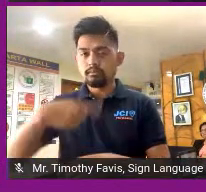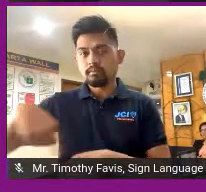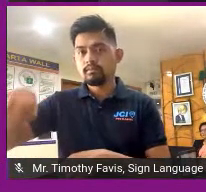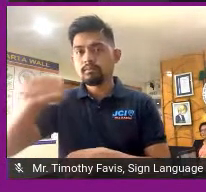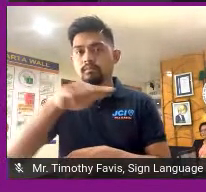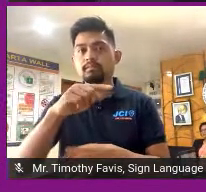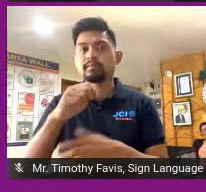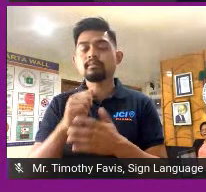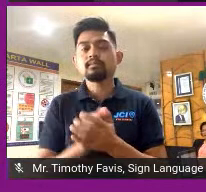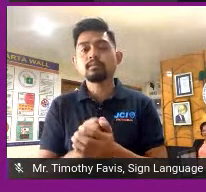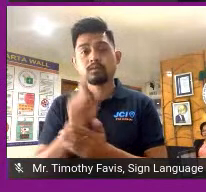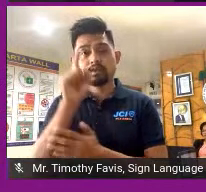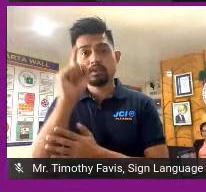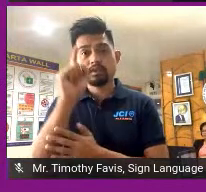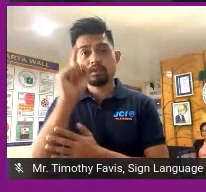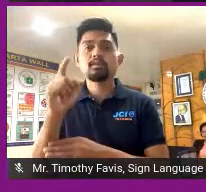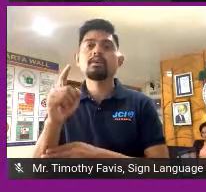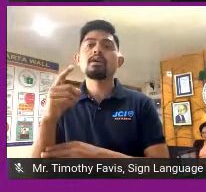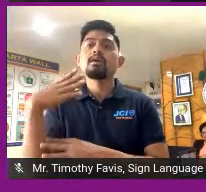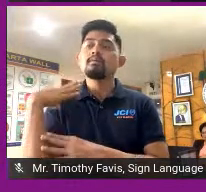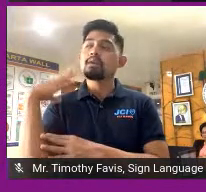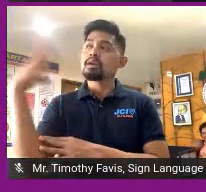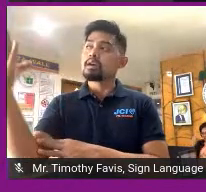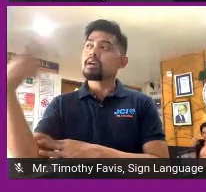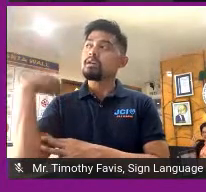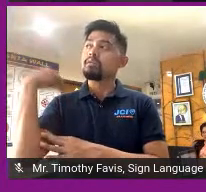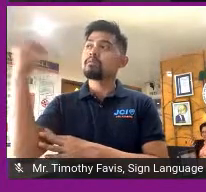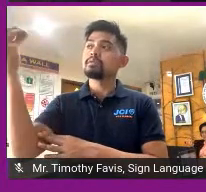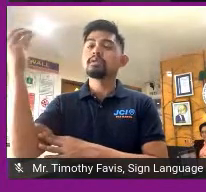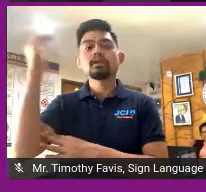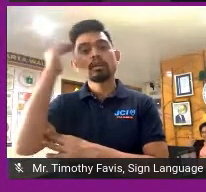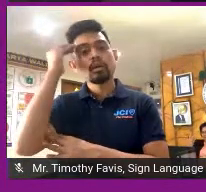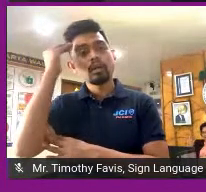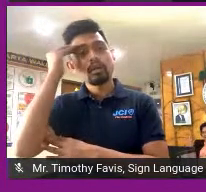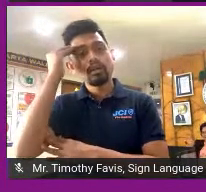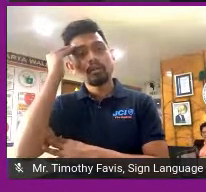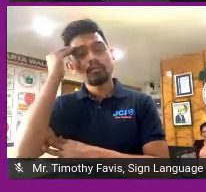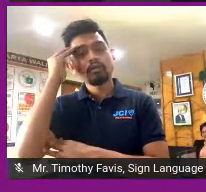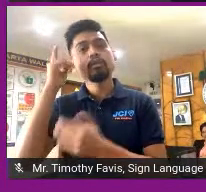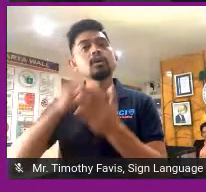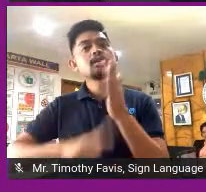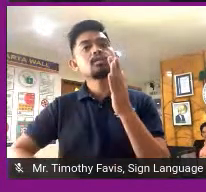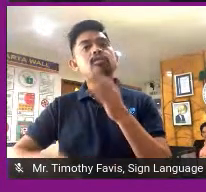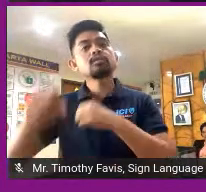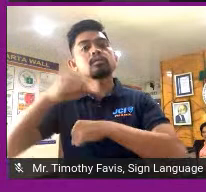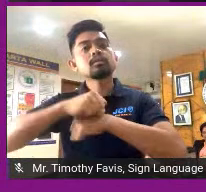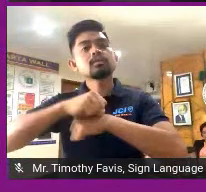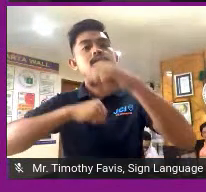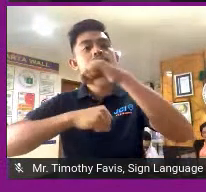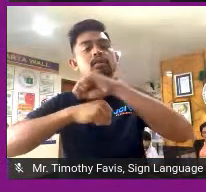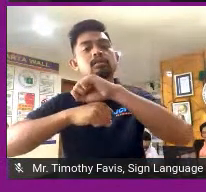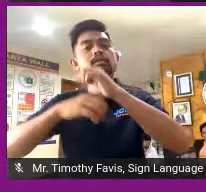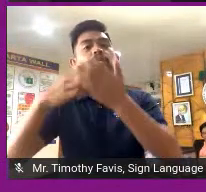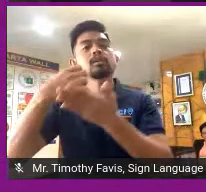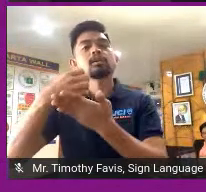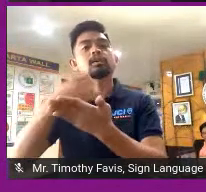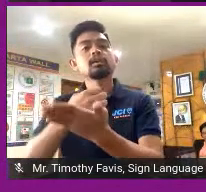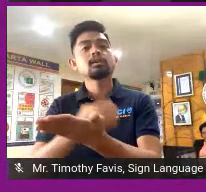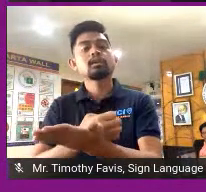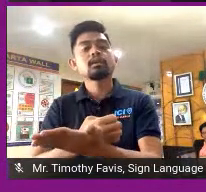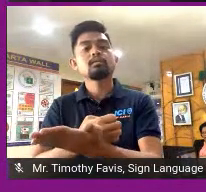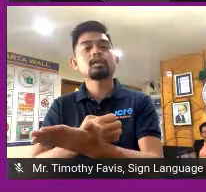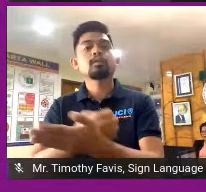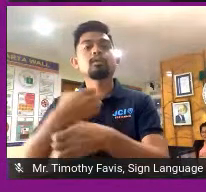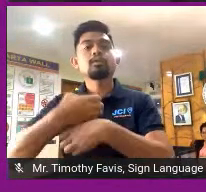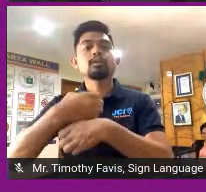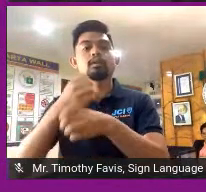kung tayo ay isang barangay official, dapat alam natin ang economic structure ng ating barangay.